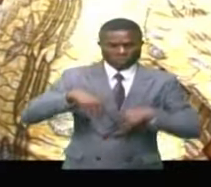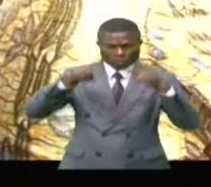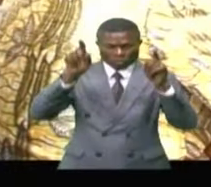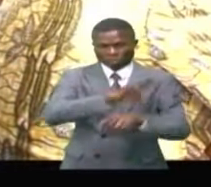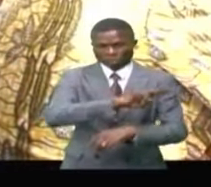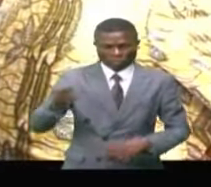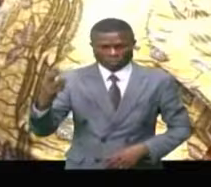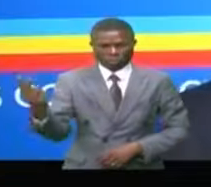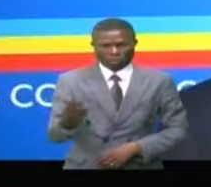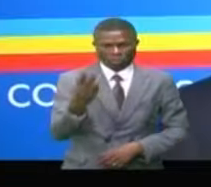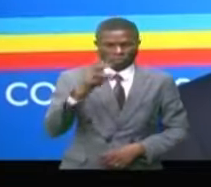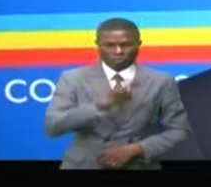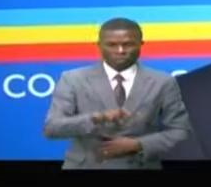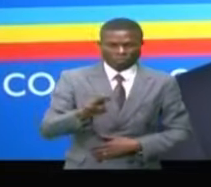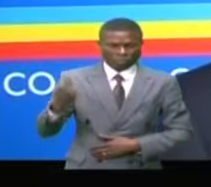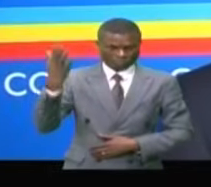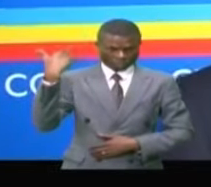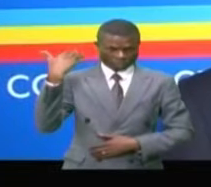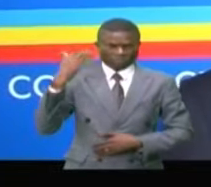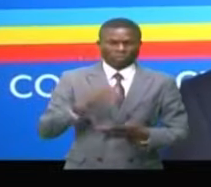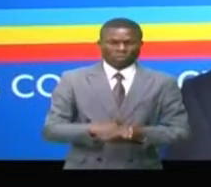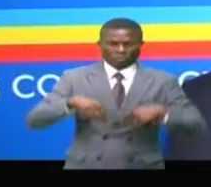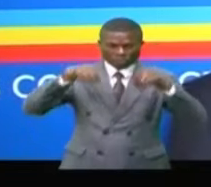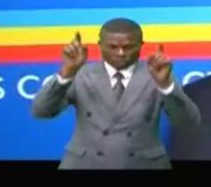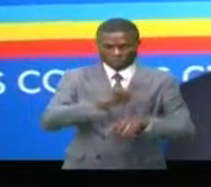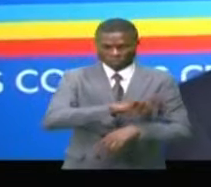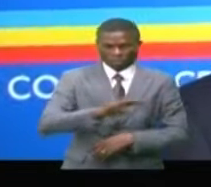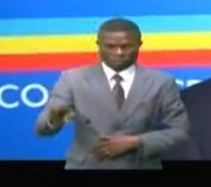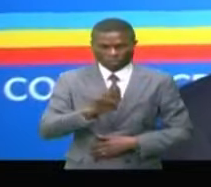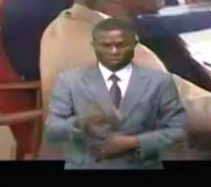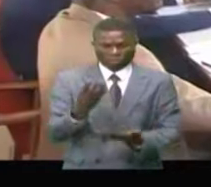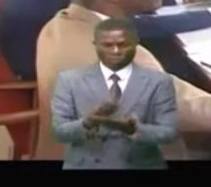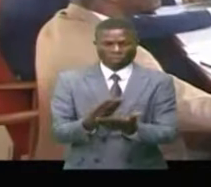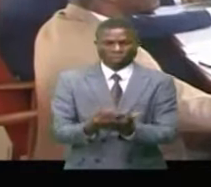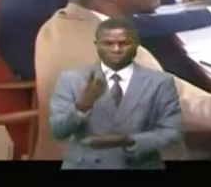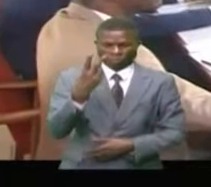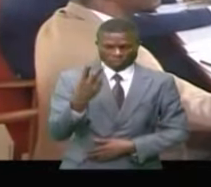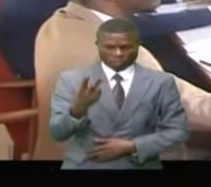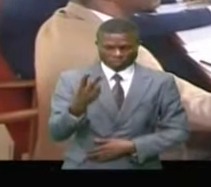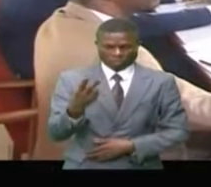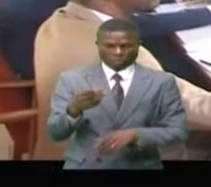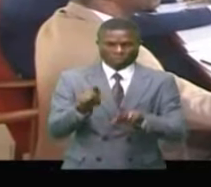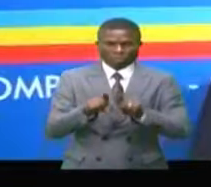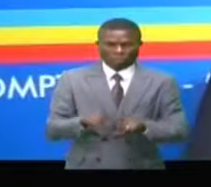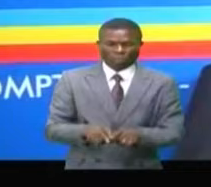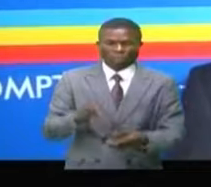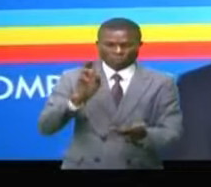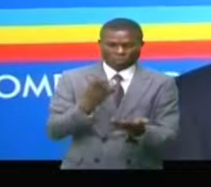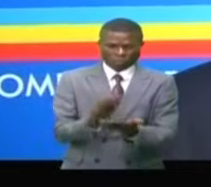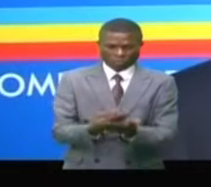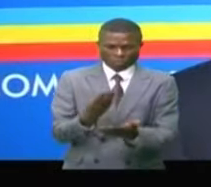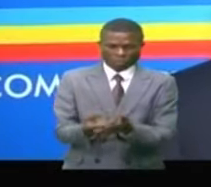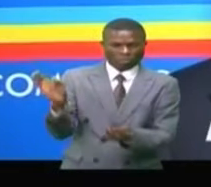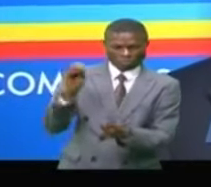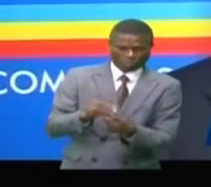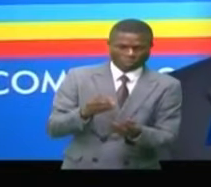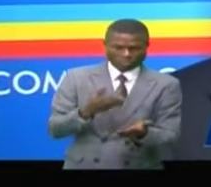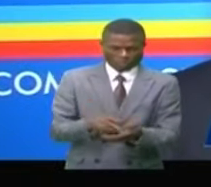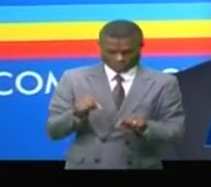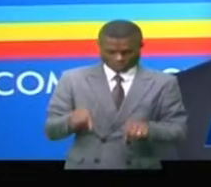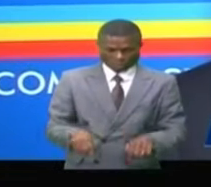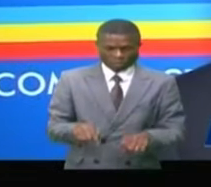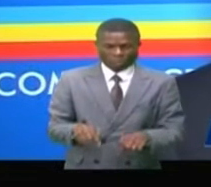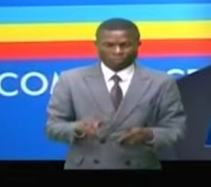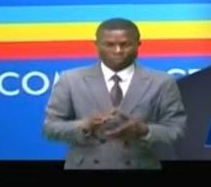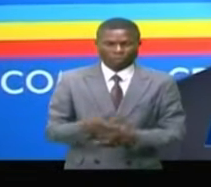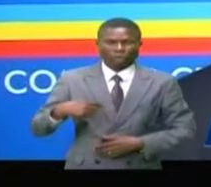l'exercice 2022. Au cours de 2022, nous avons eu deux budgets, un budget initial et un rectificatif. Donc il fallait maintenant